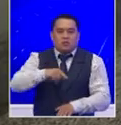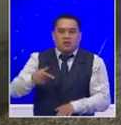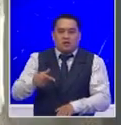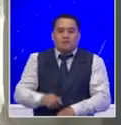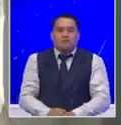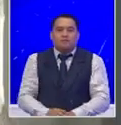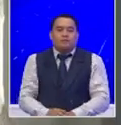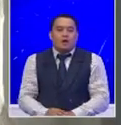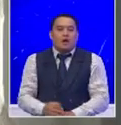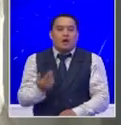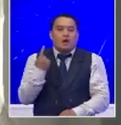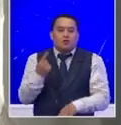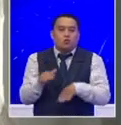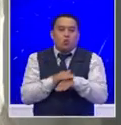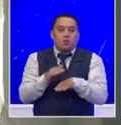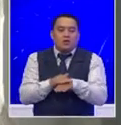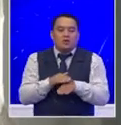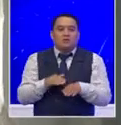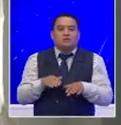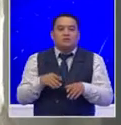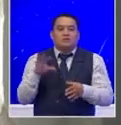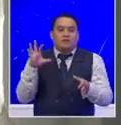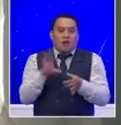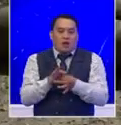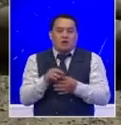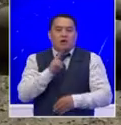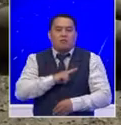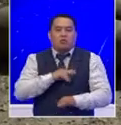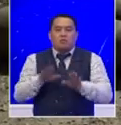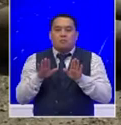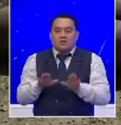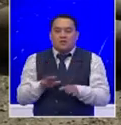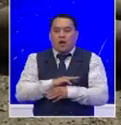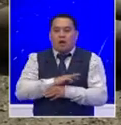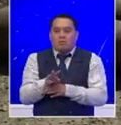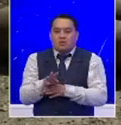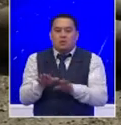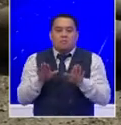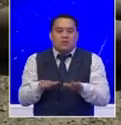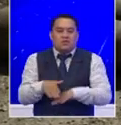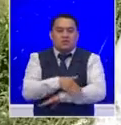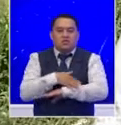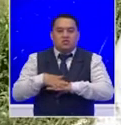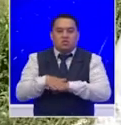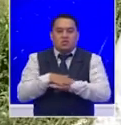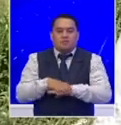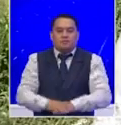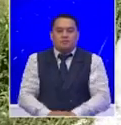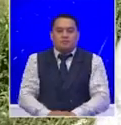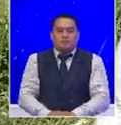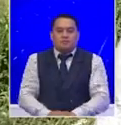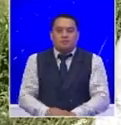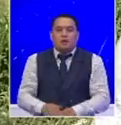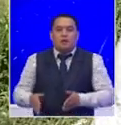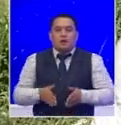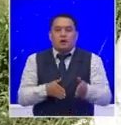тенге. Одно благое дело подкреплено и вторым. Рабочими местами на объекте обеспечены местные жители. Карта занятости у